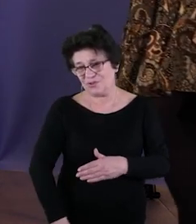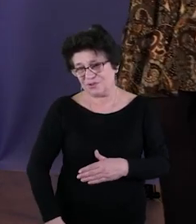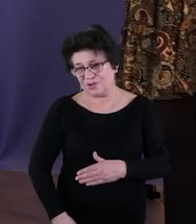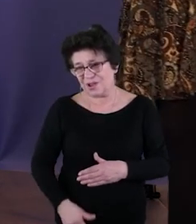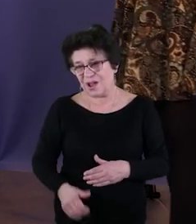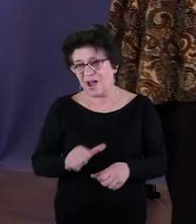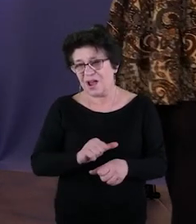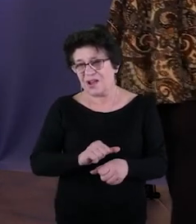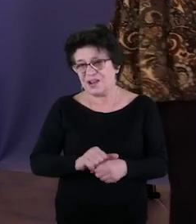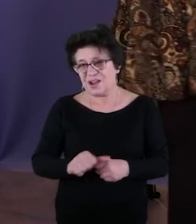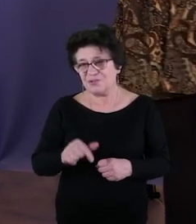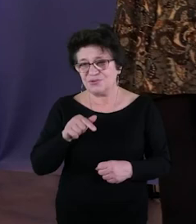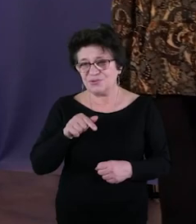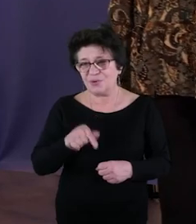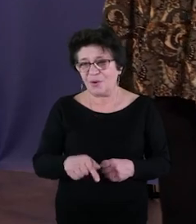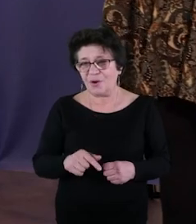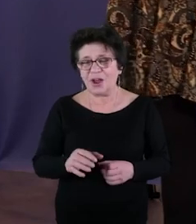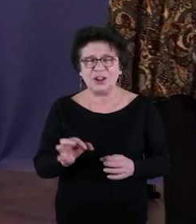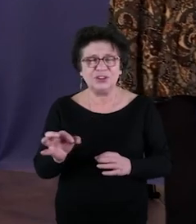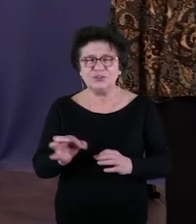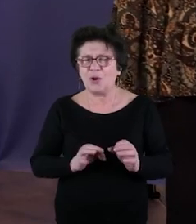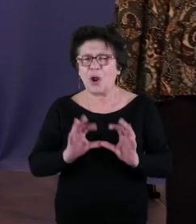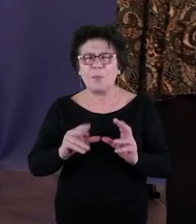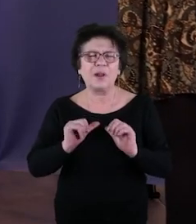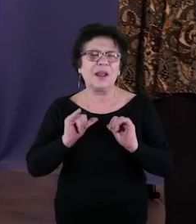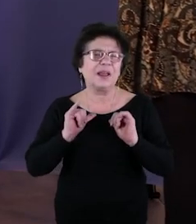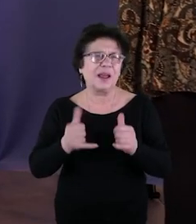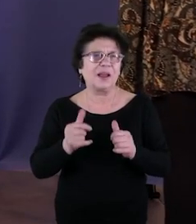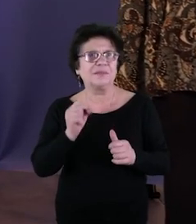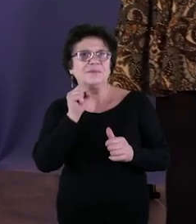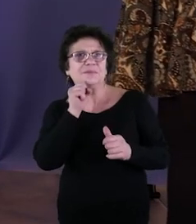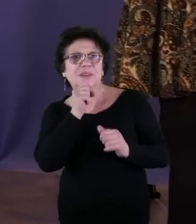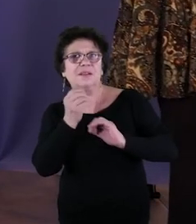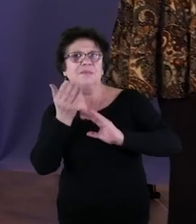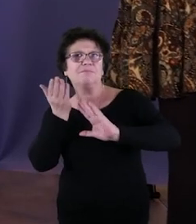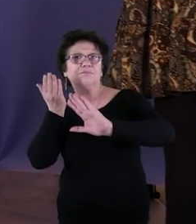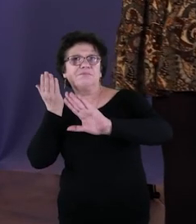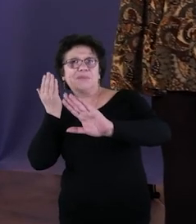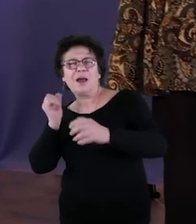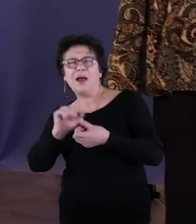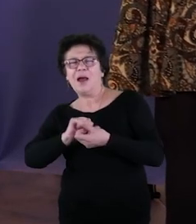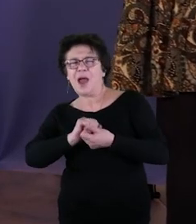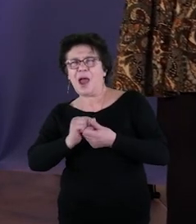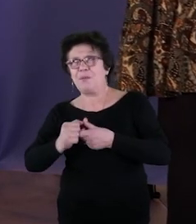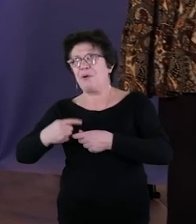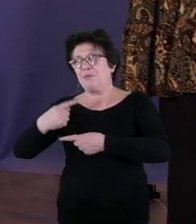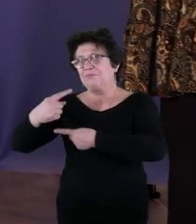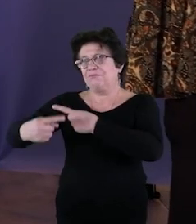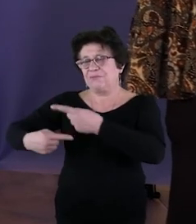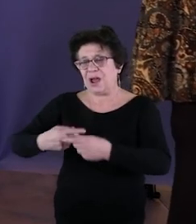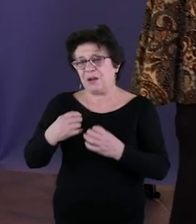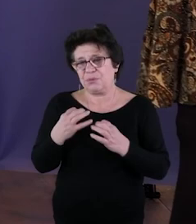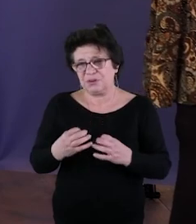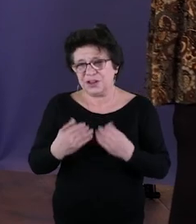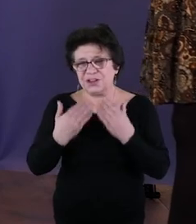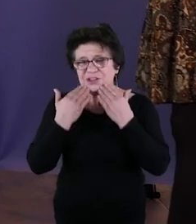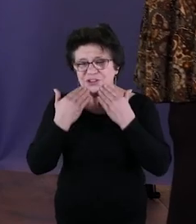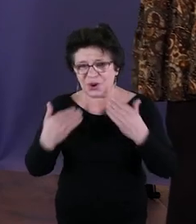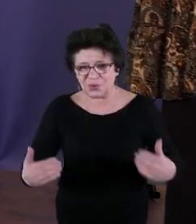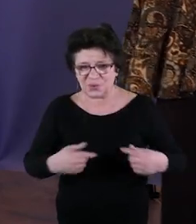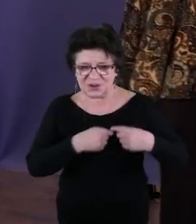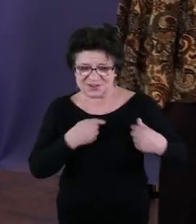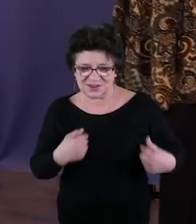jest to historia współczesna czy historia która gdzieś już w wiekach została poza nami Dziękuję